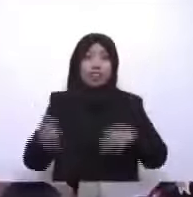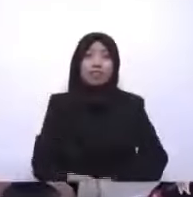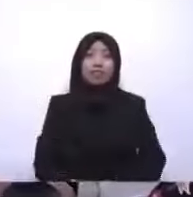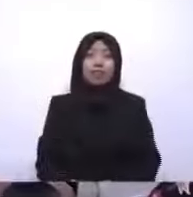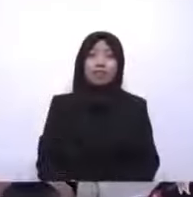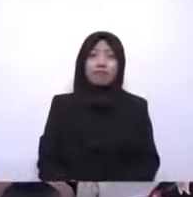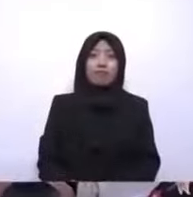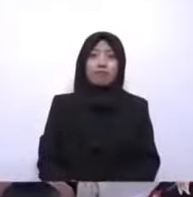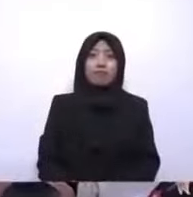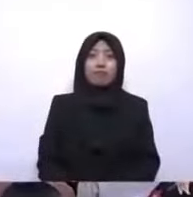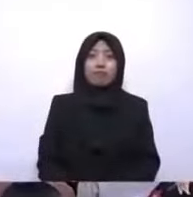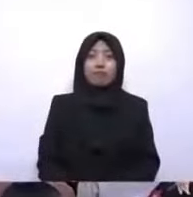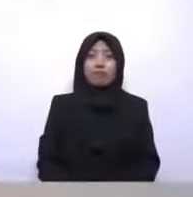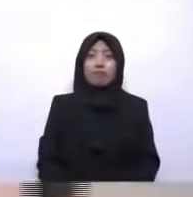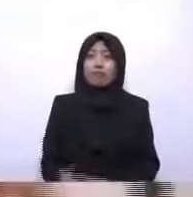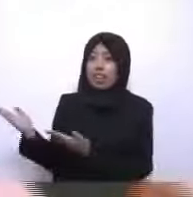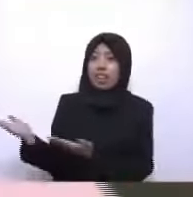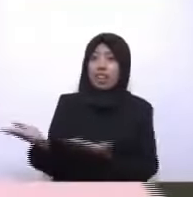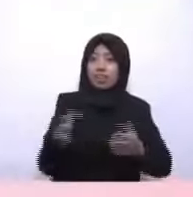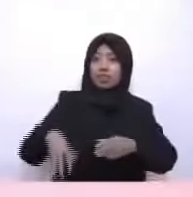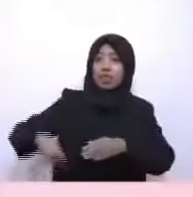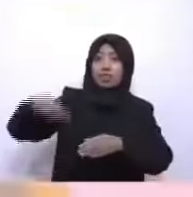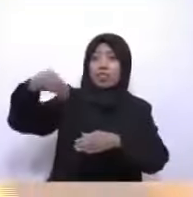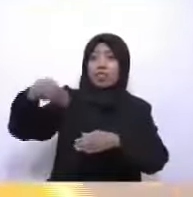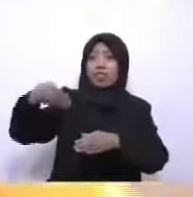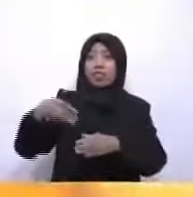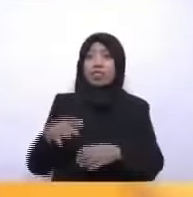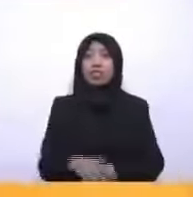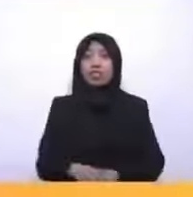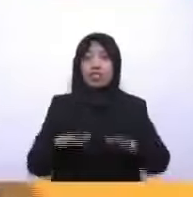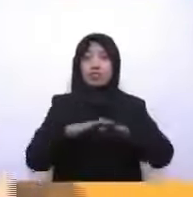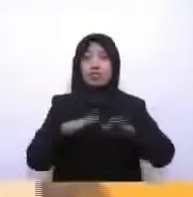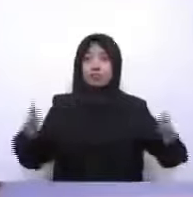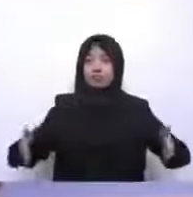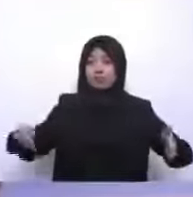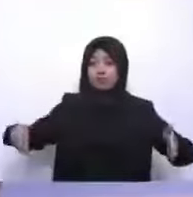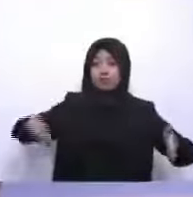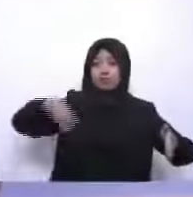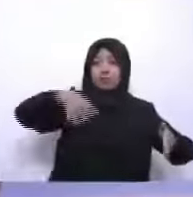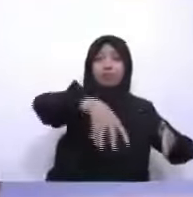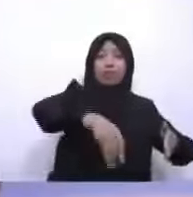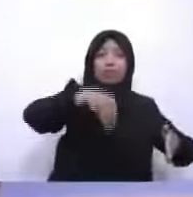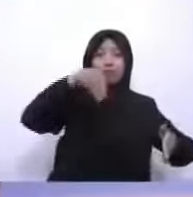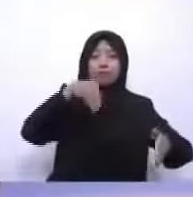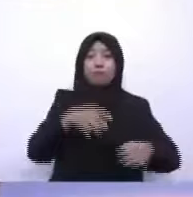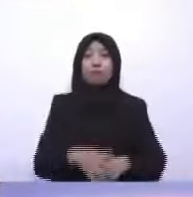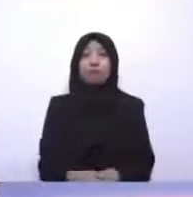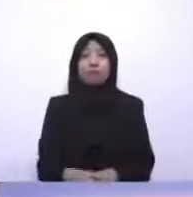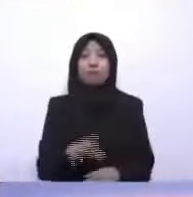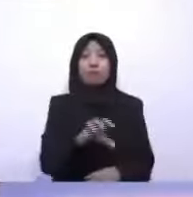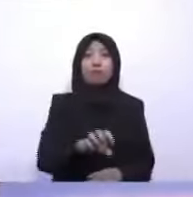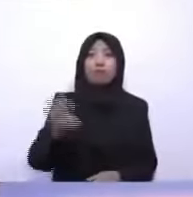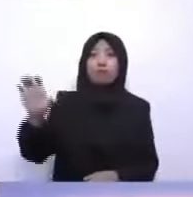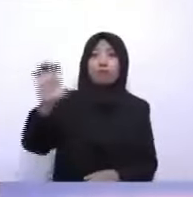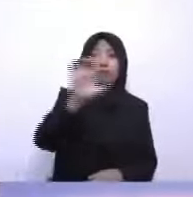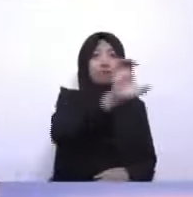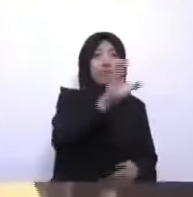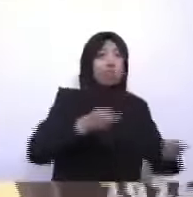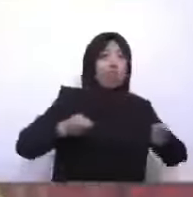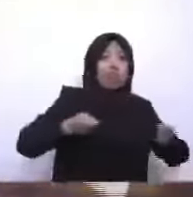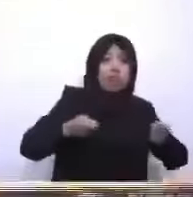kaca. Silakan diambil lewat arah belakang wadah kaca. Mohon ditunjukkan ke arah moderator